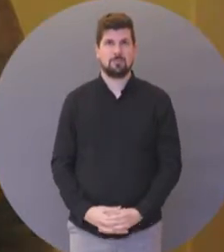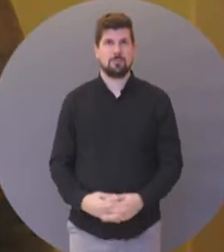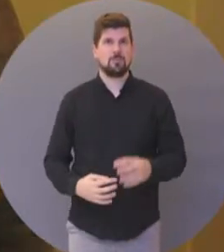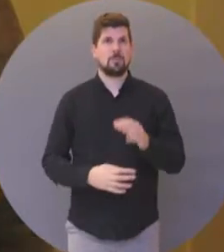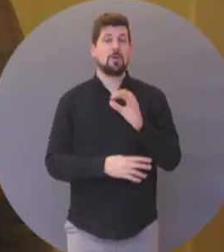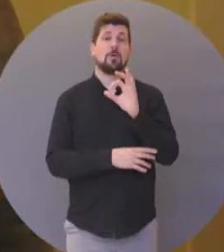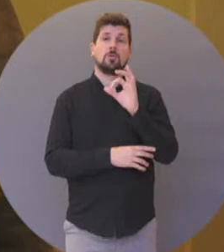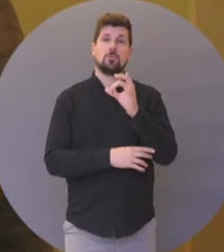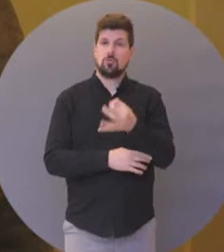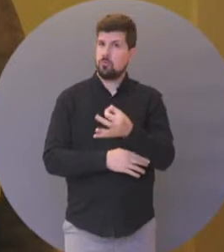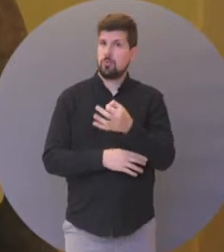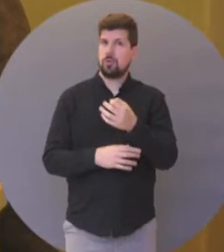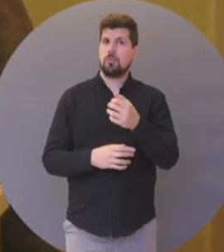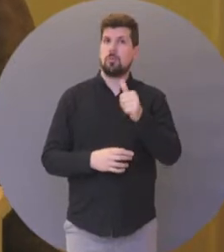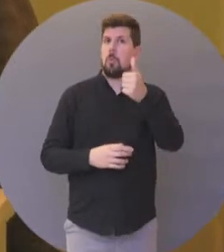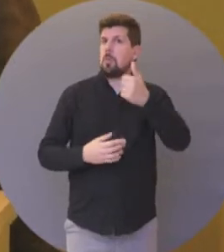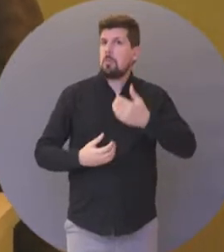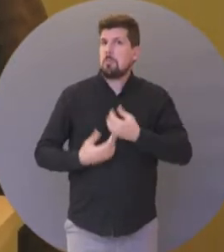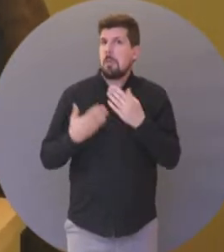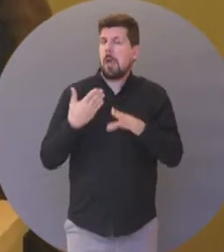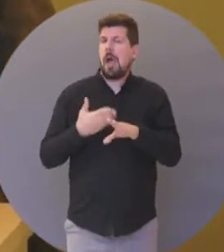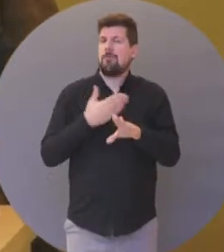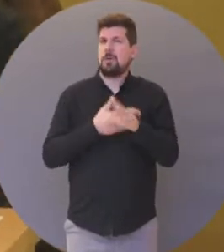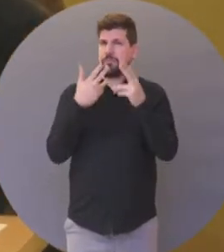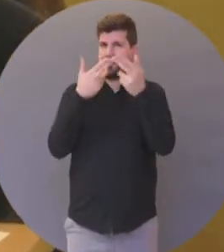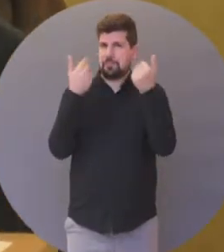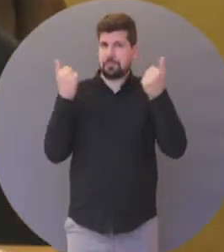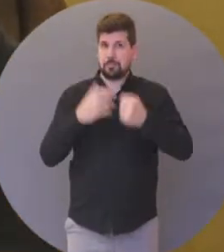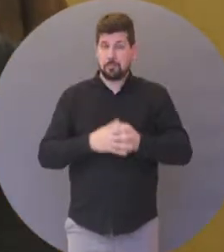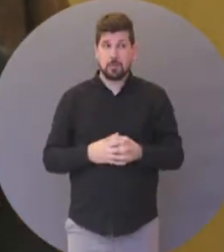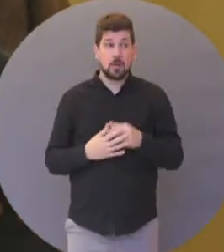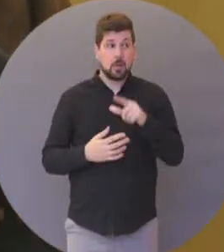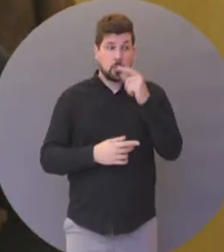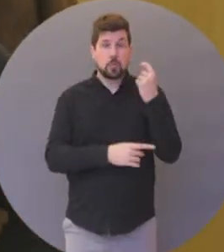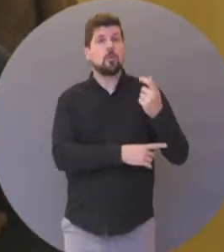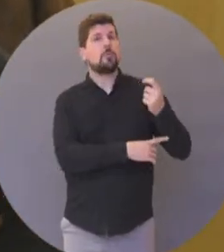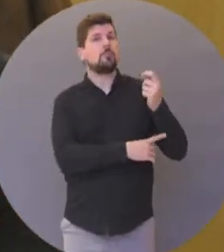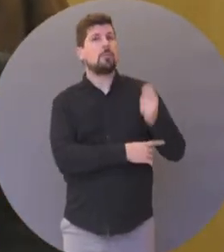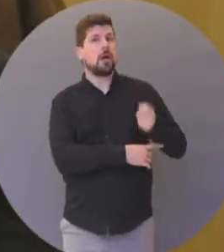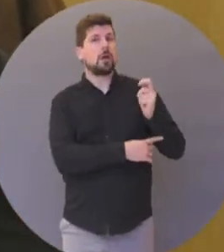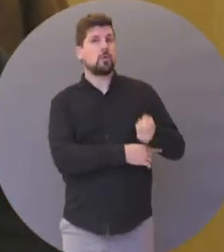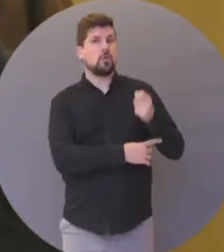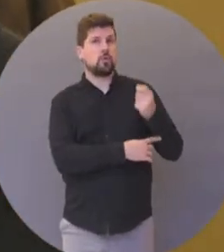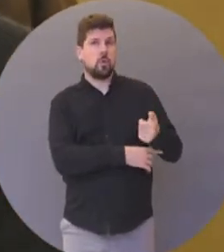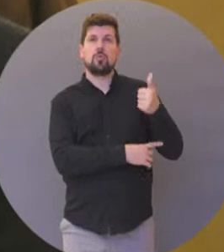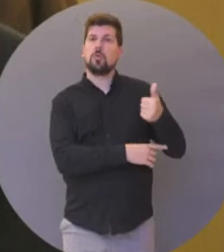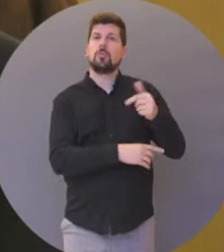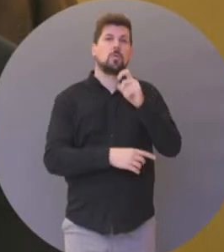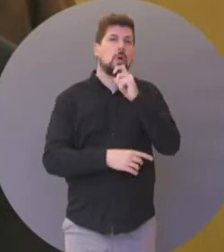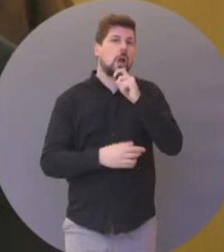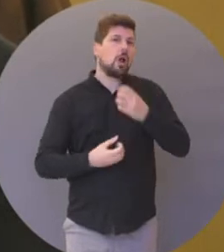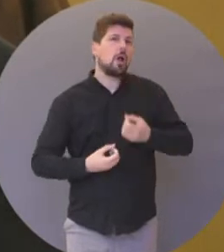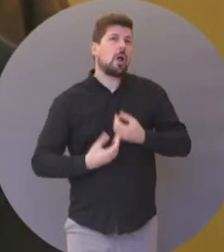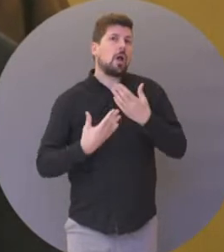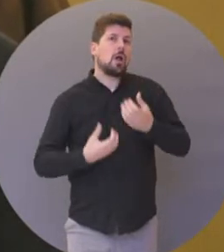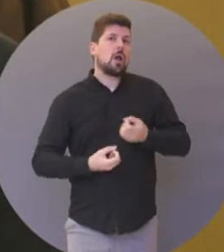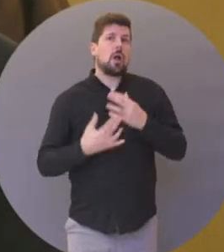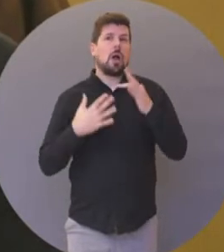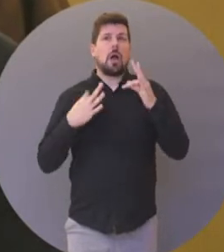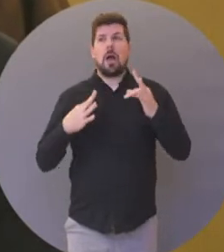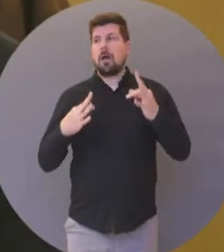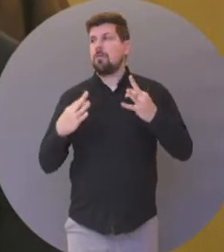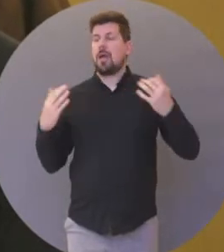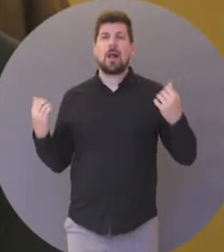en préalable c'est systéman marteau a parlé de communication